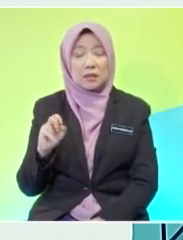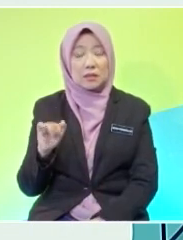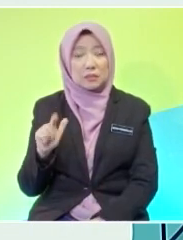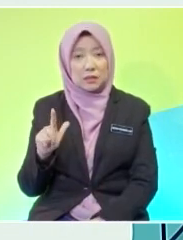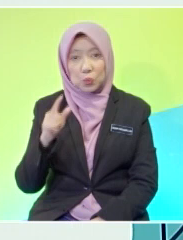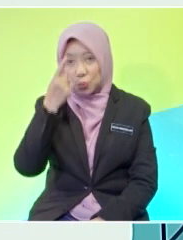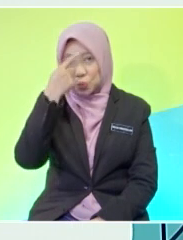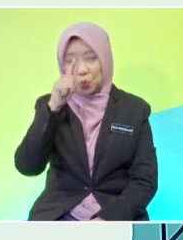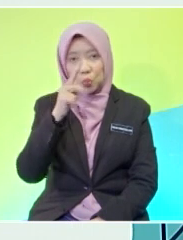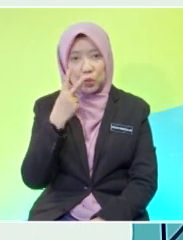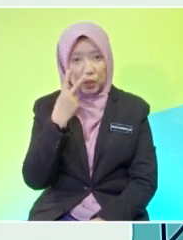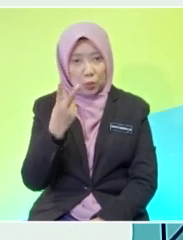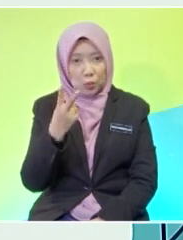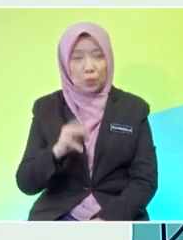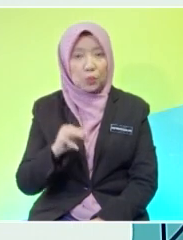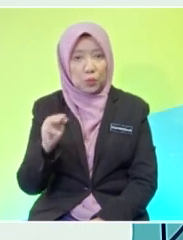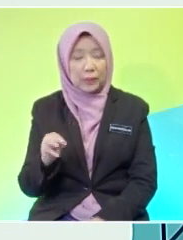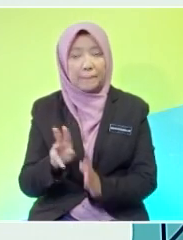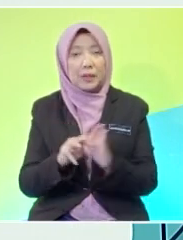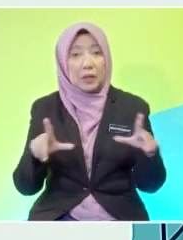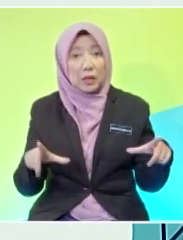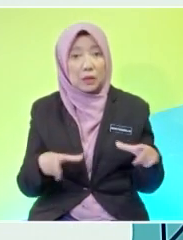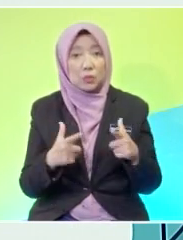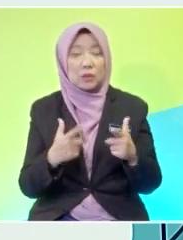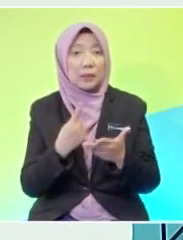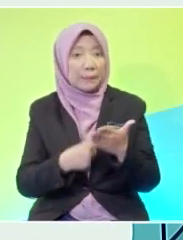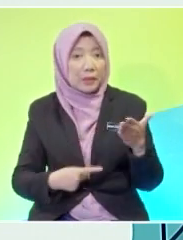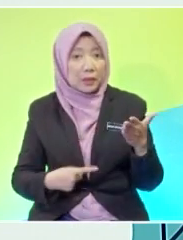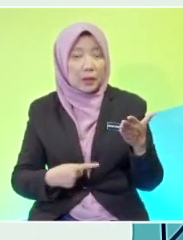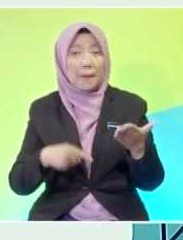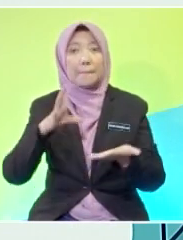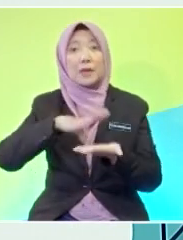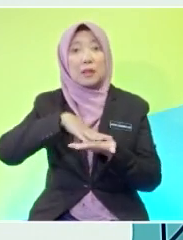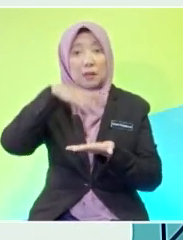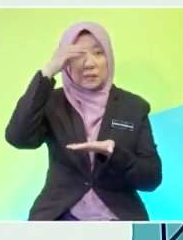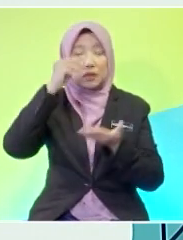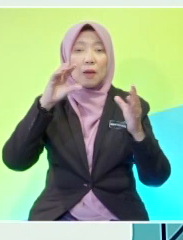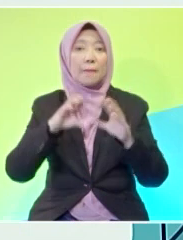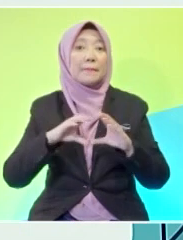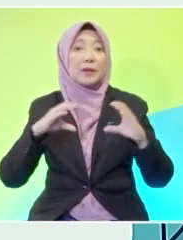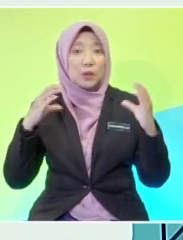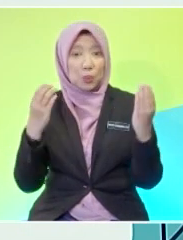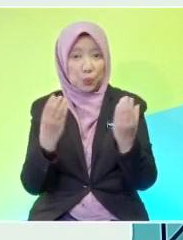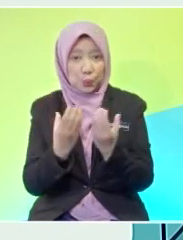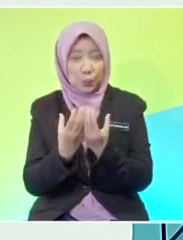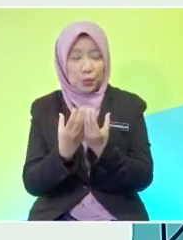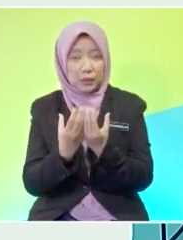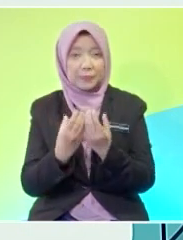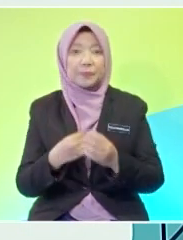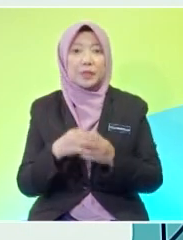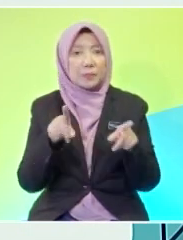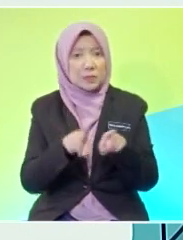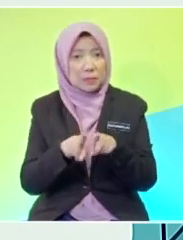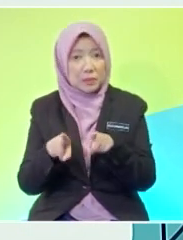murid tadi eee melakukan eee study secara berkumpulan Ya belajar besar